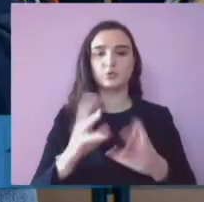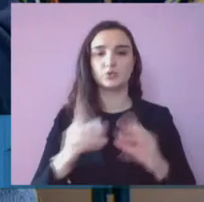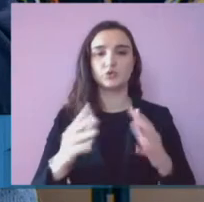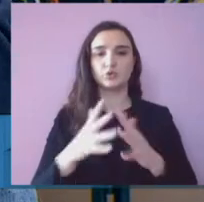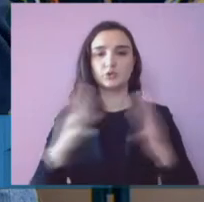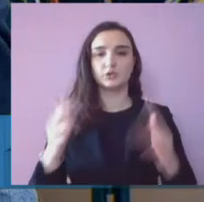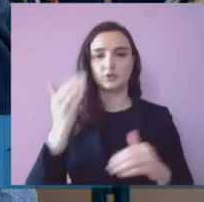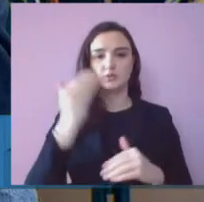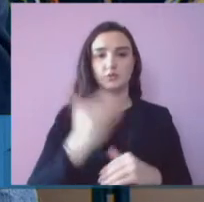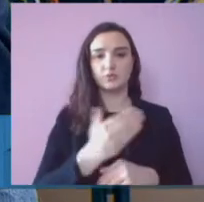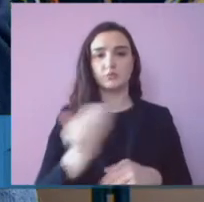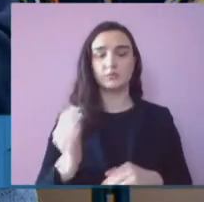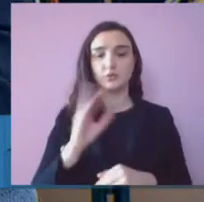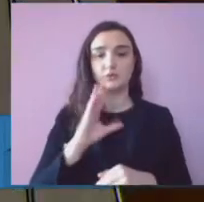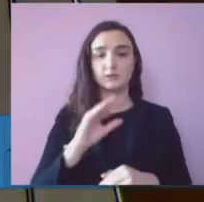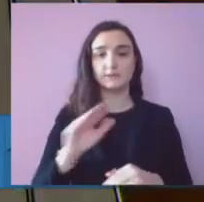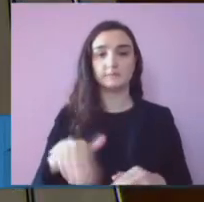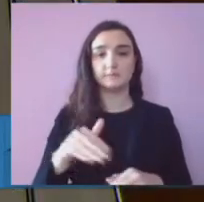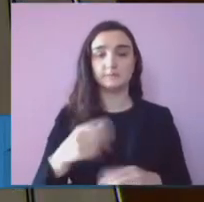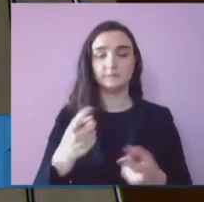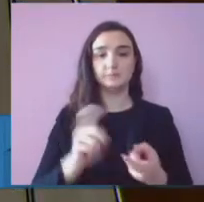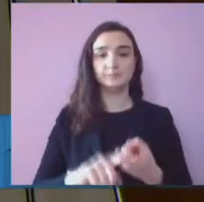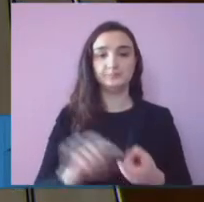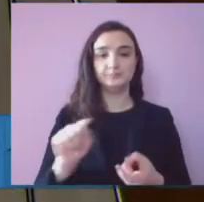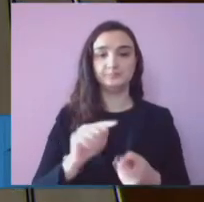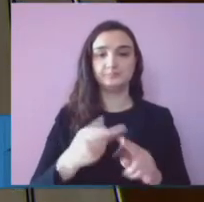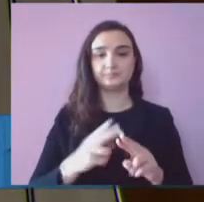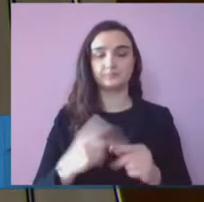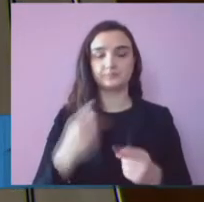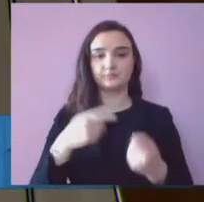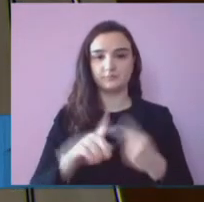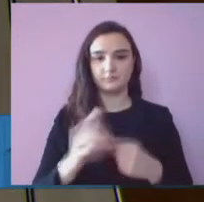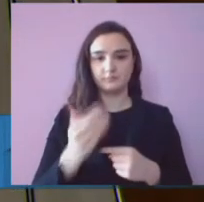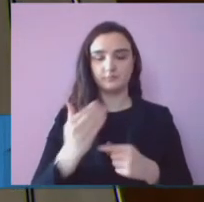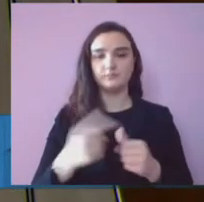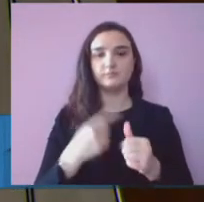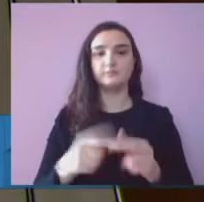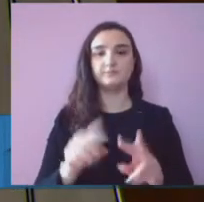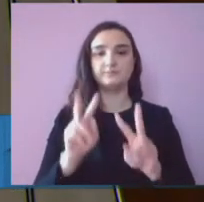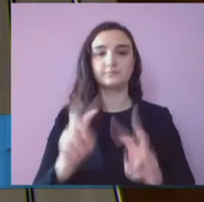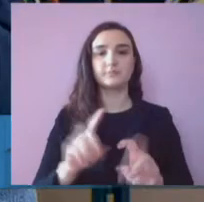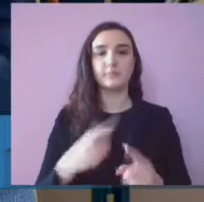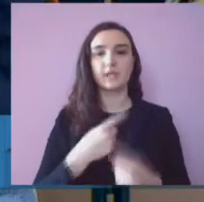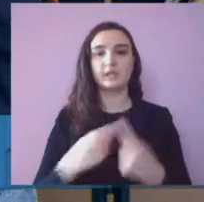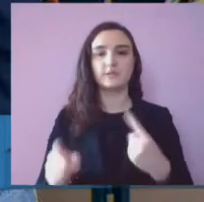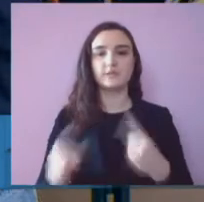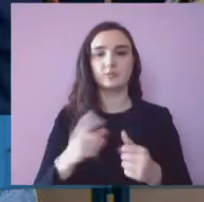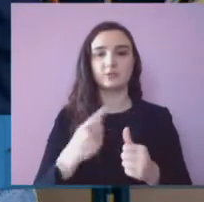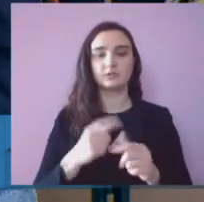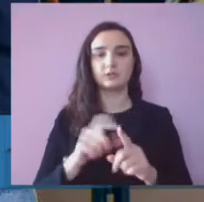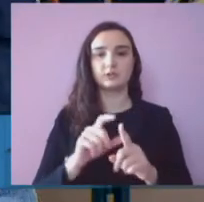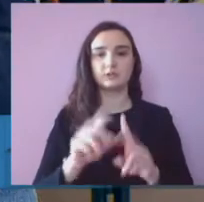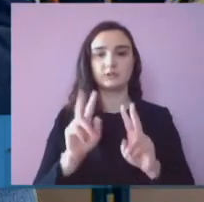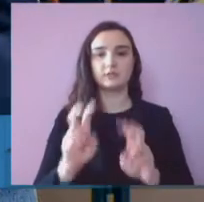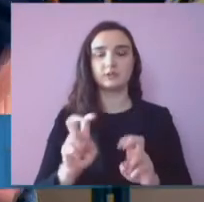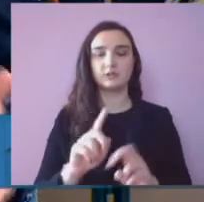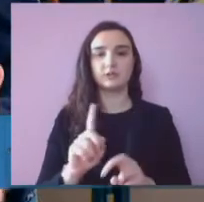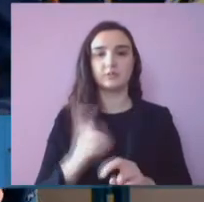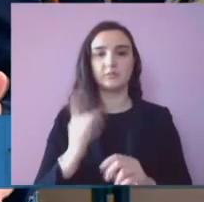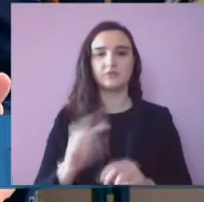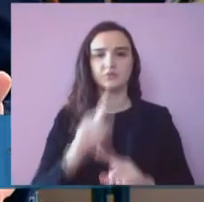და როდესაც აღარ ჯდება, აქედან გამომდინარე, მას ვარქმევთ რაღაც განსხვავებულ სიტყვას, ხო? რაღაცნაირი ბავშვია,